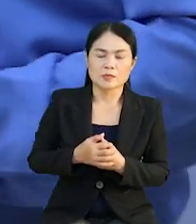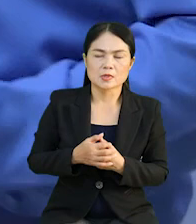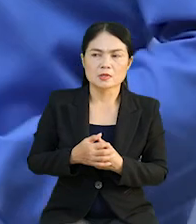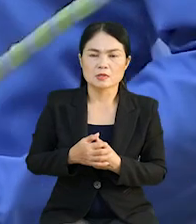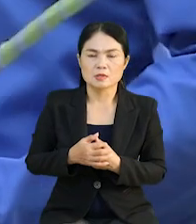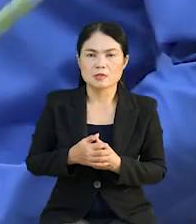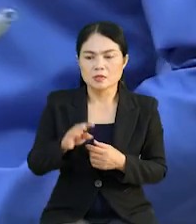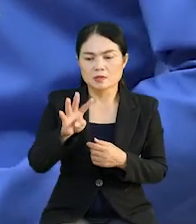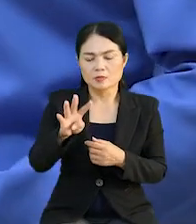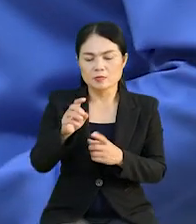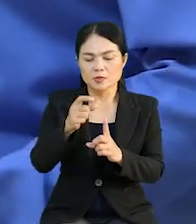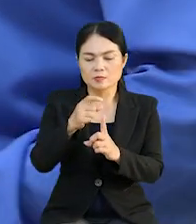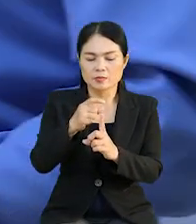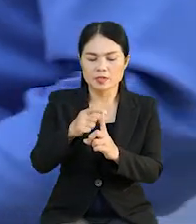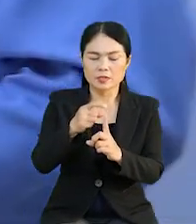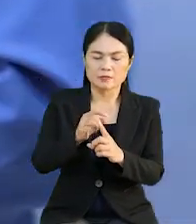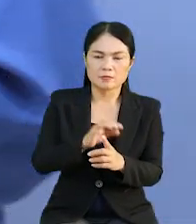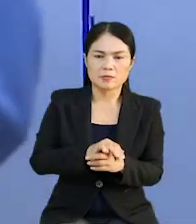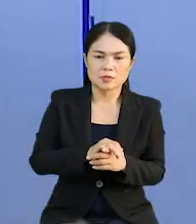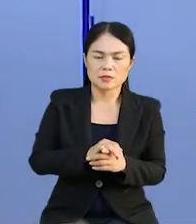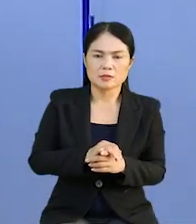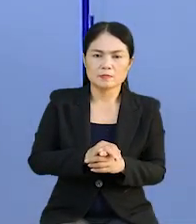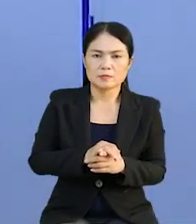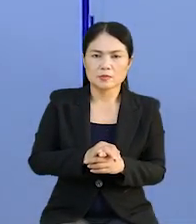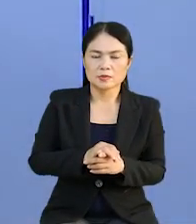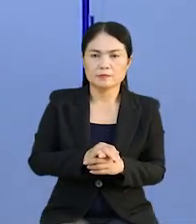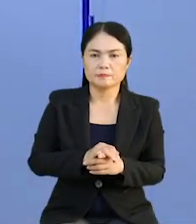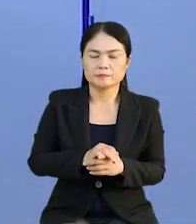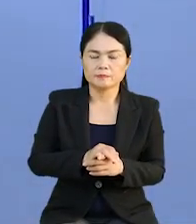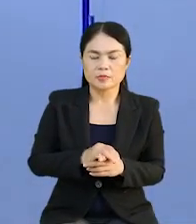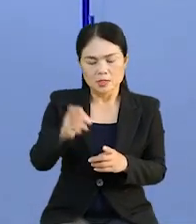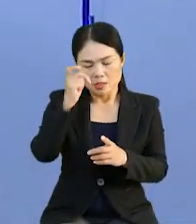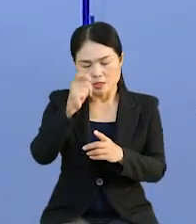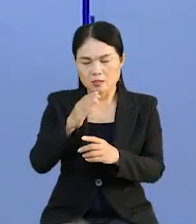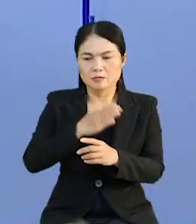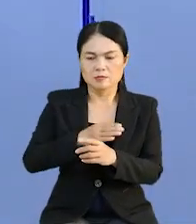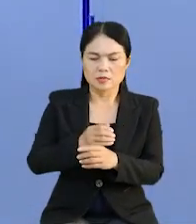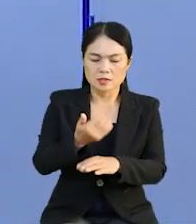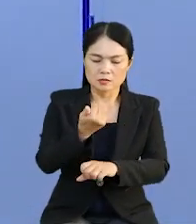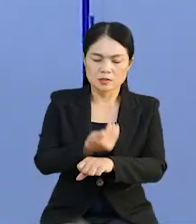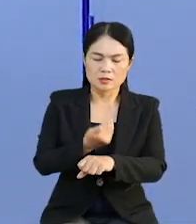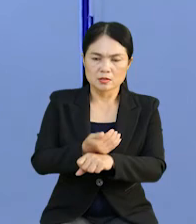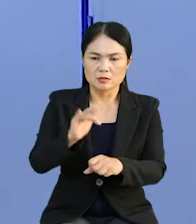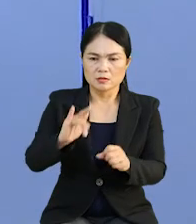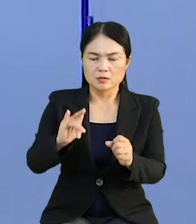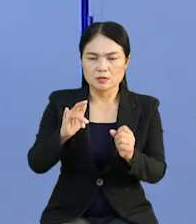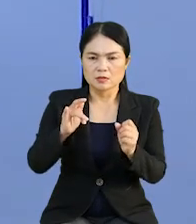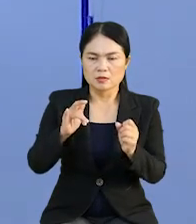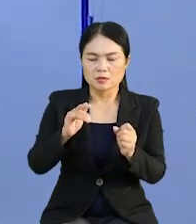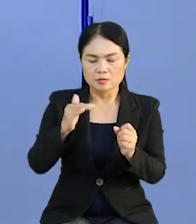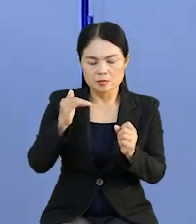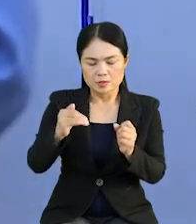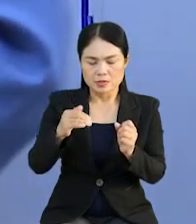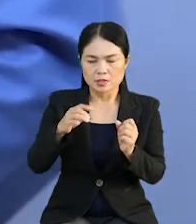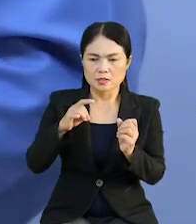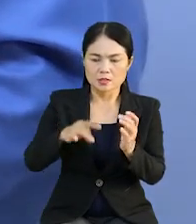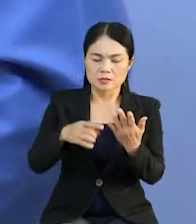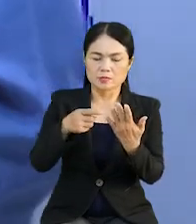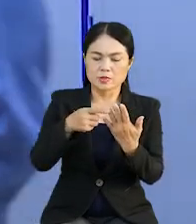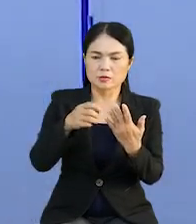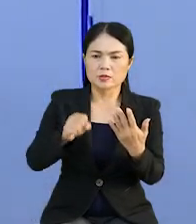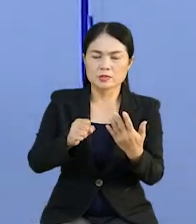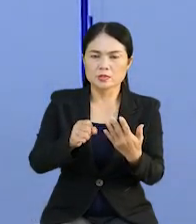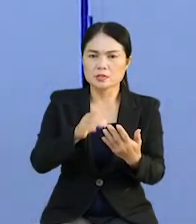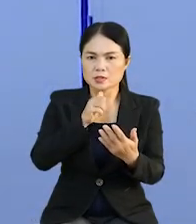រុបមកមាន4ពាក្យណាកូនណាជួយលោកគ្រូគិតជាមួយលោកគ្រូតើសិលាស្ពតគឺជាអ្វីបាទ